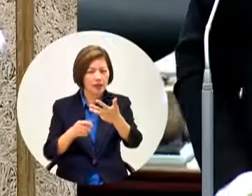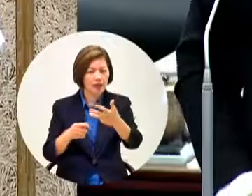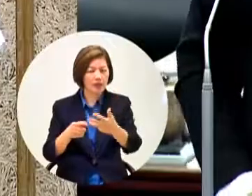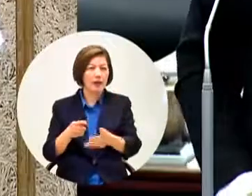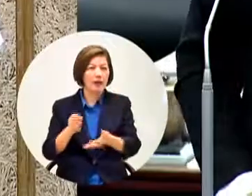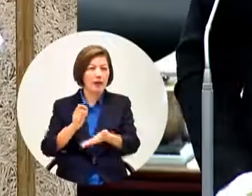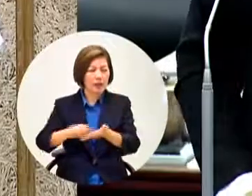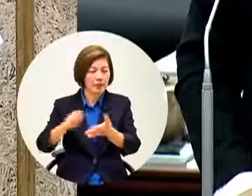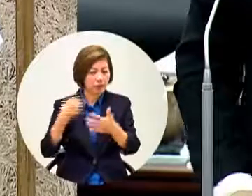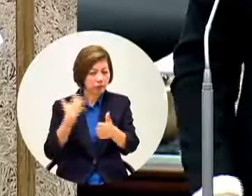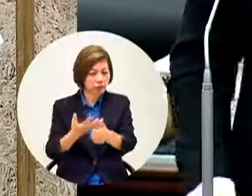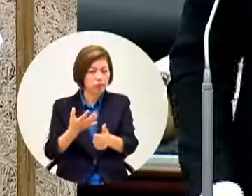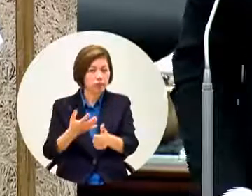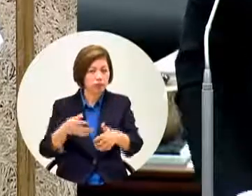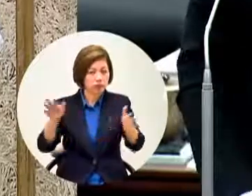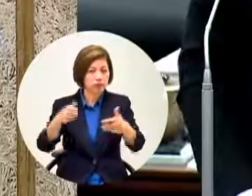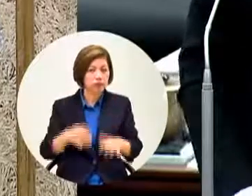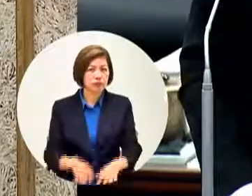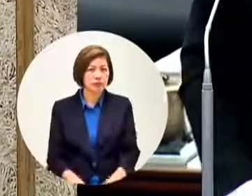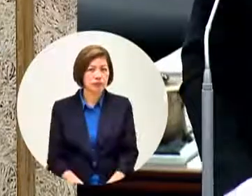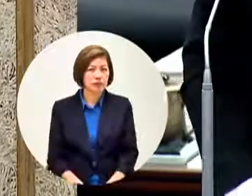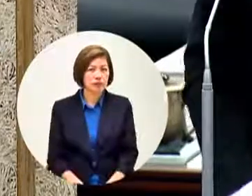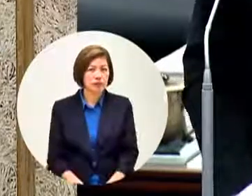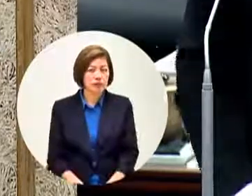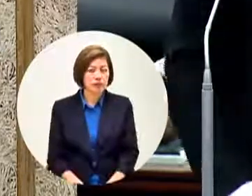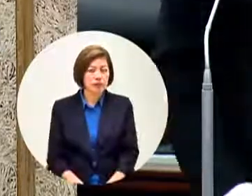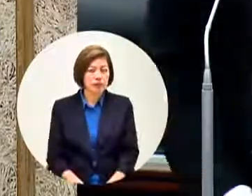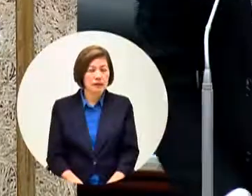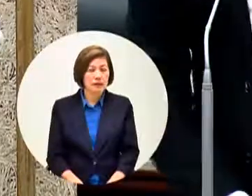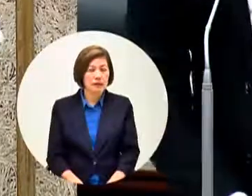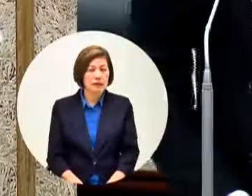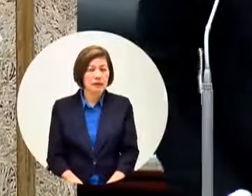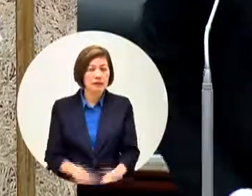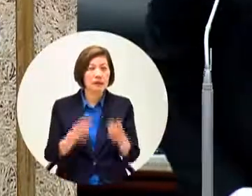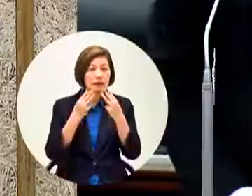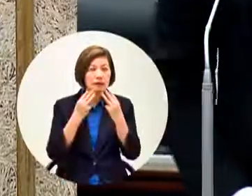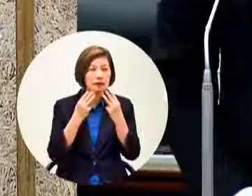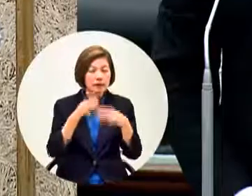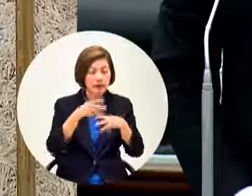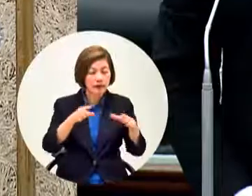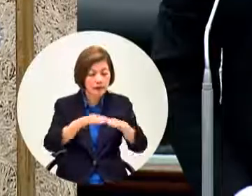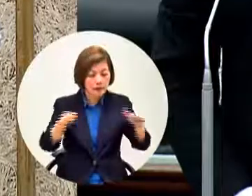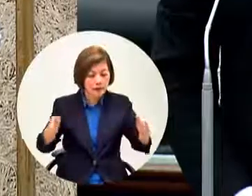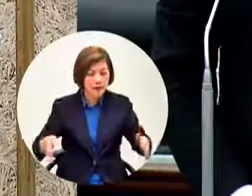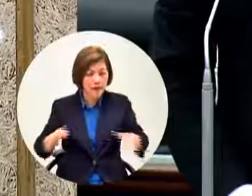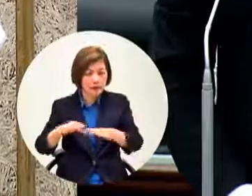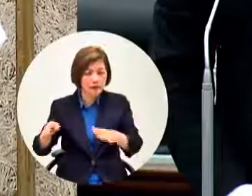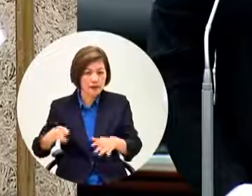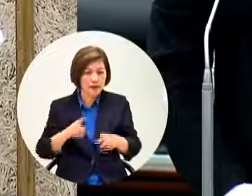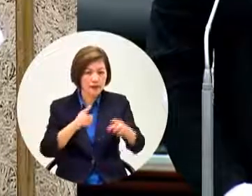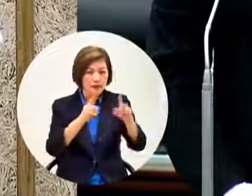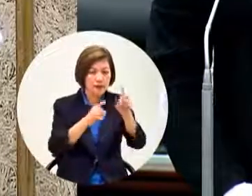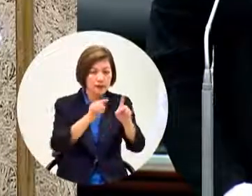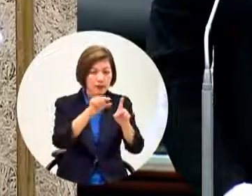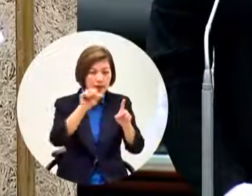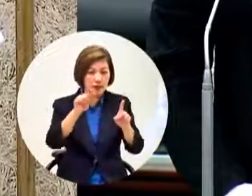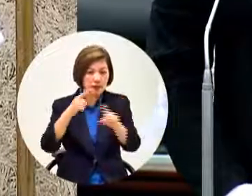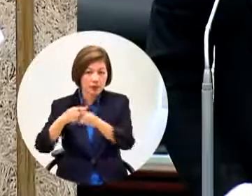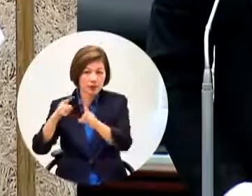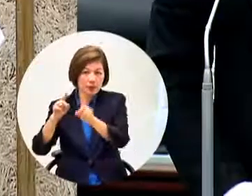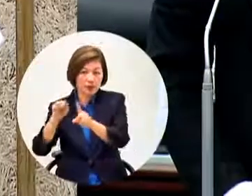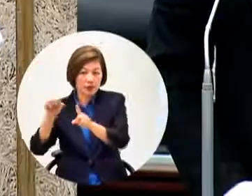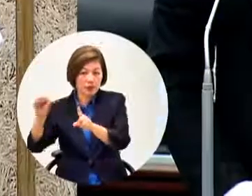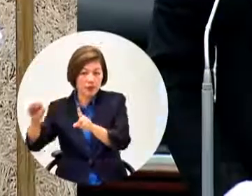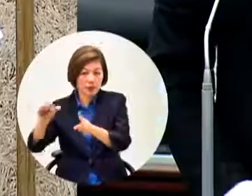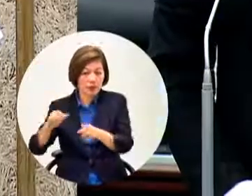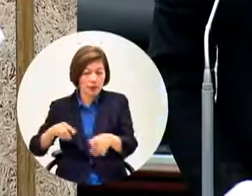把436公尺的箱涵增设一孔，就是1.5×1.5，加速上游的这个水能